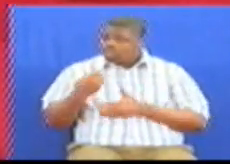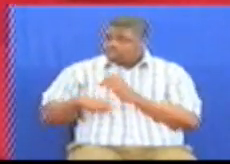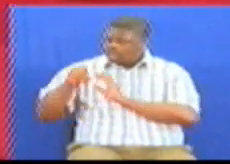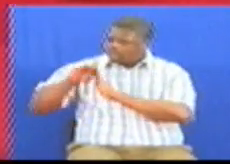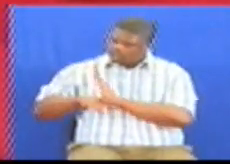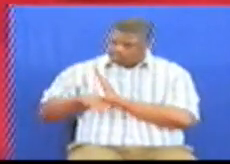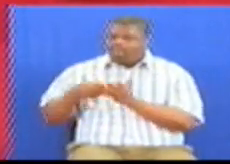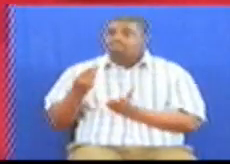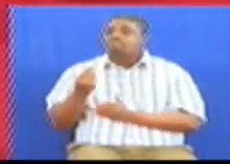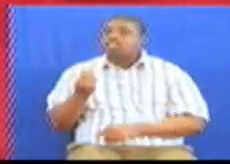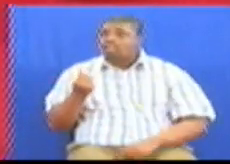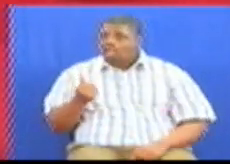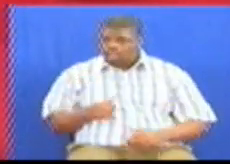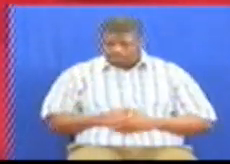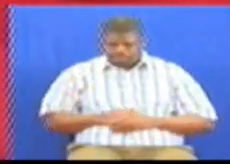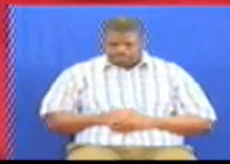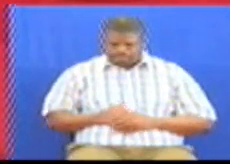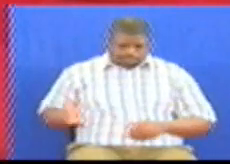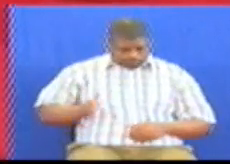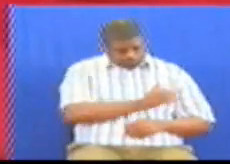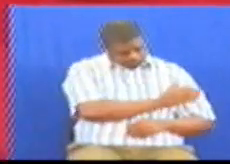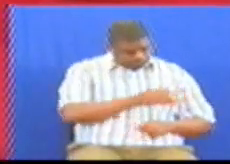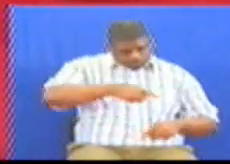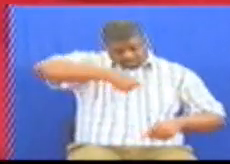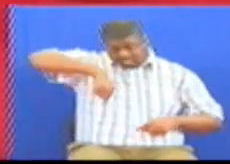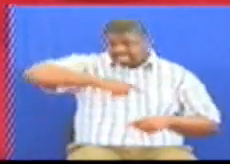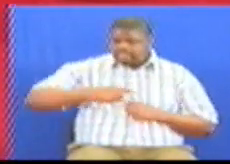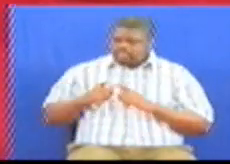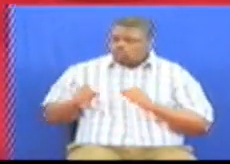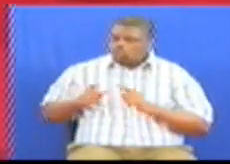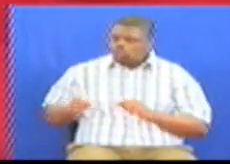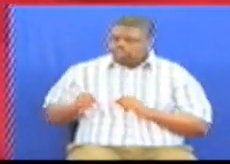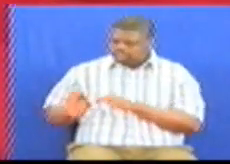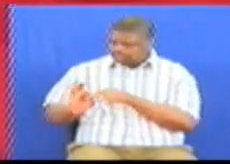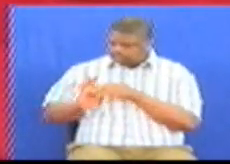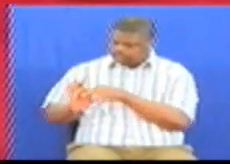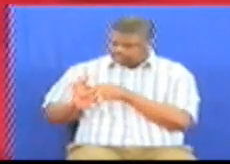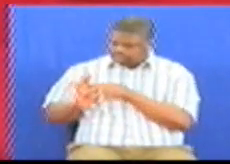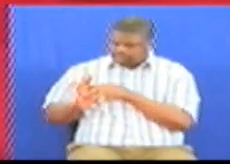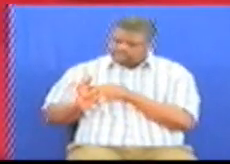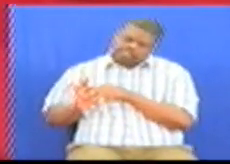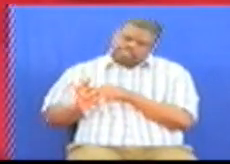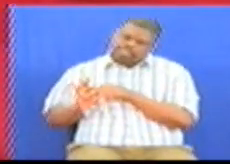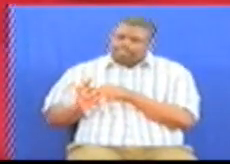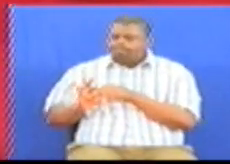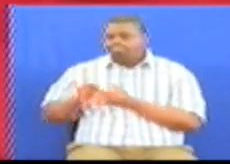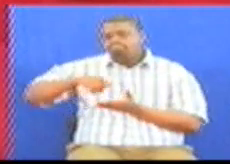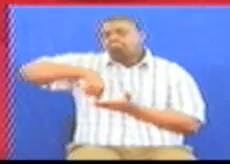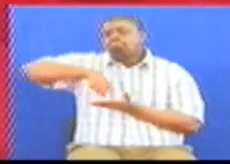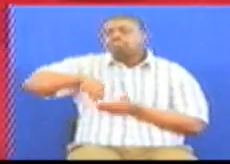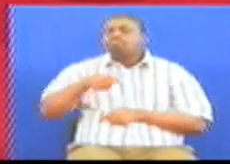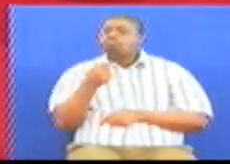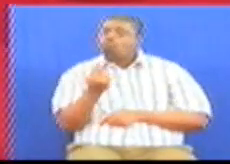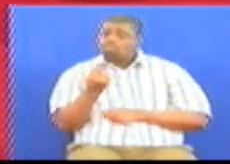Naibu Spika, kuna jambo lingine, sisi Kinondoni tuliingia ushirikiano na mji wa Jerumani Bamanga, ambao